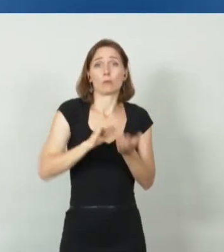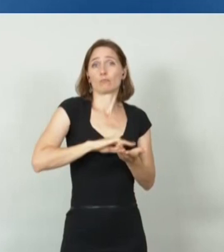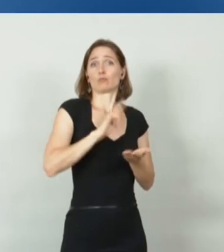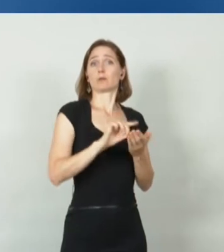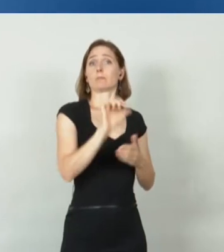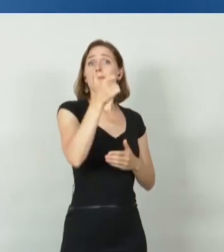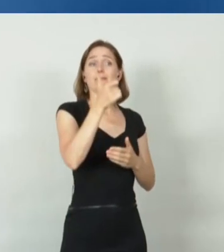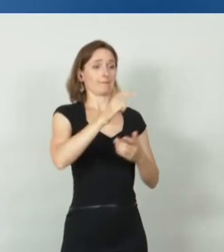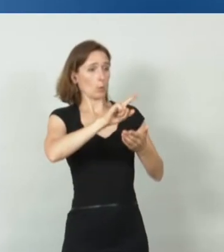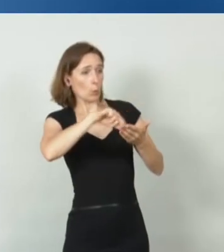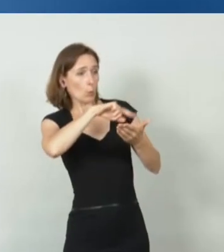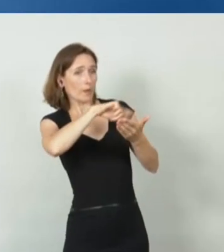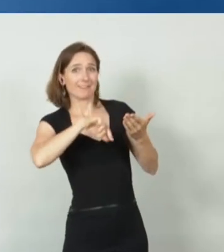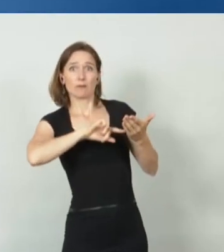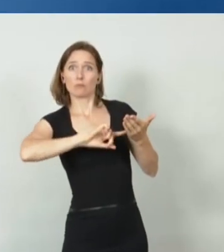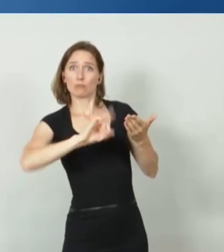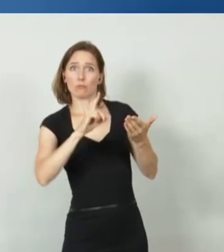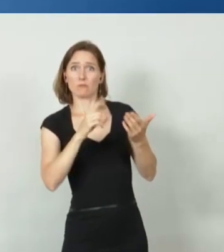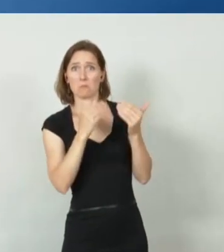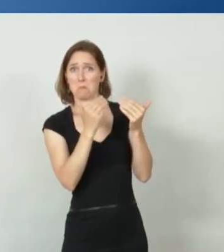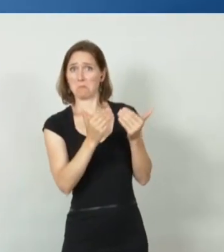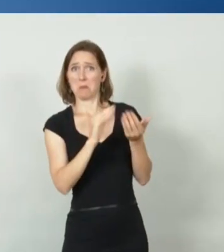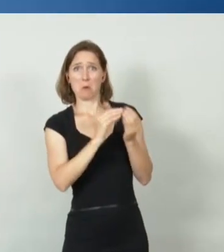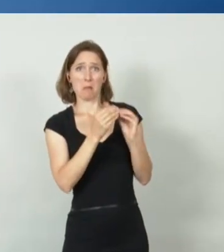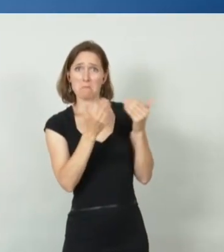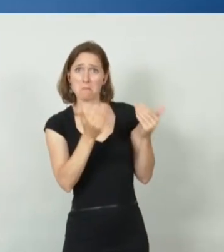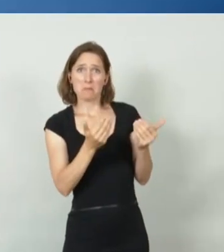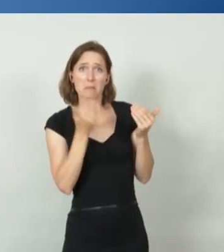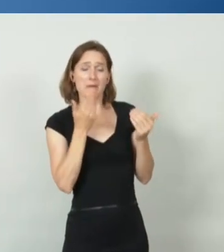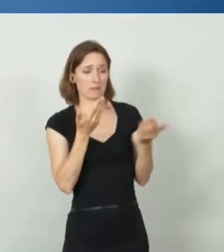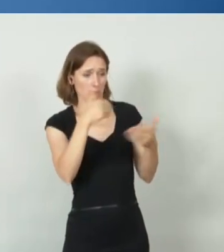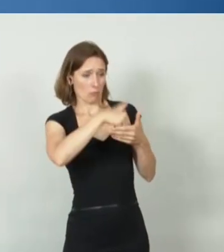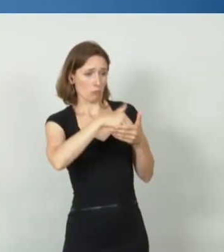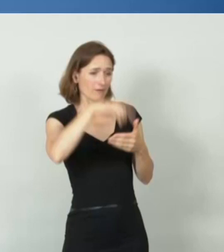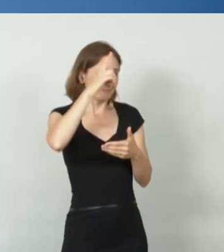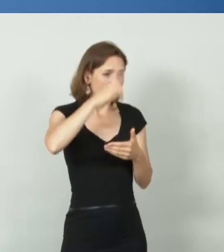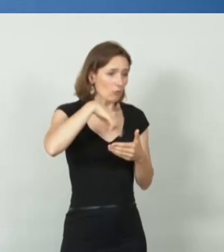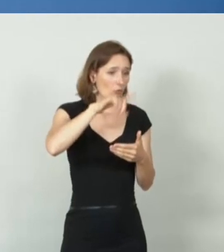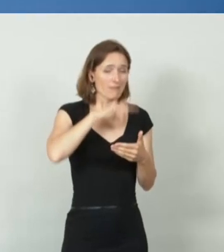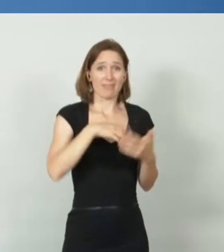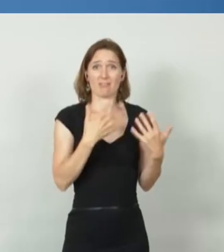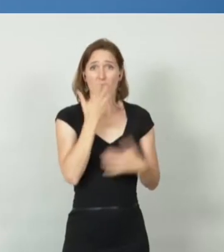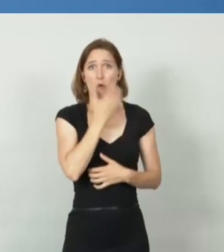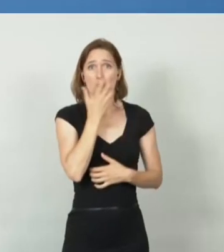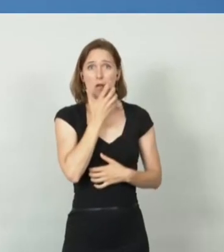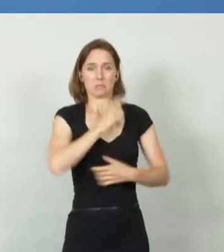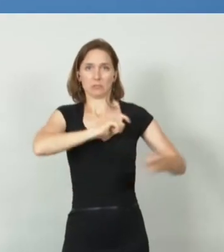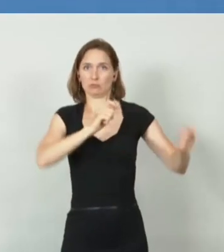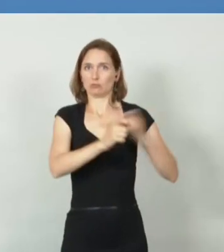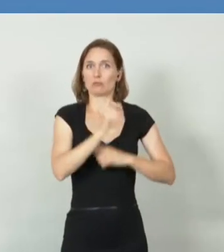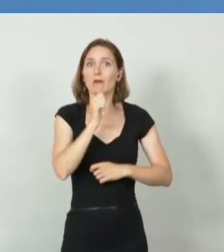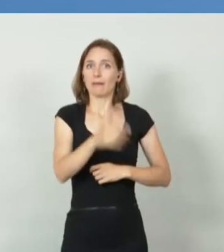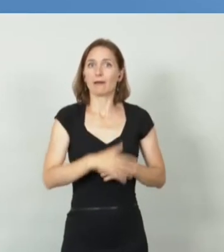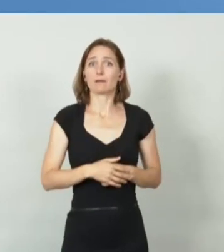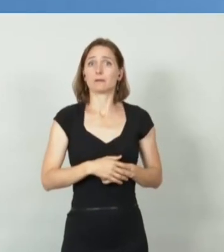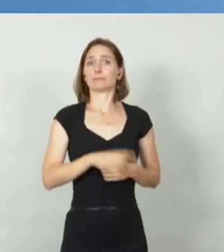elle persiste dans le même sens et ne remet pas en cause ces grandes orientations catastrophiques deux mois seulement ce sont écoulés entre